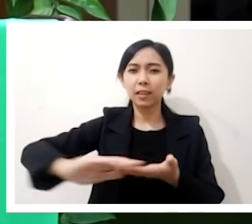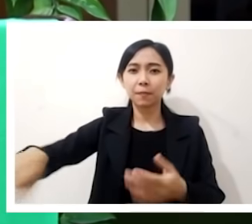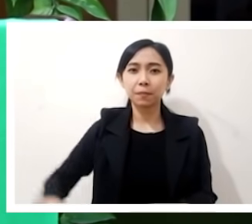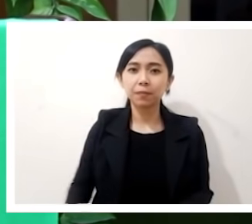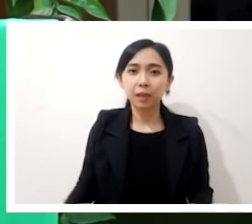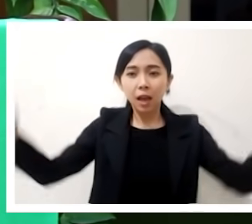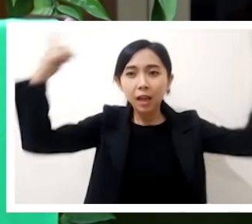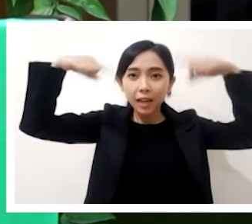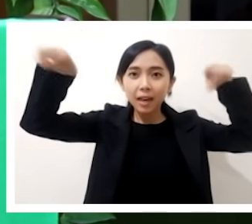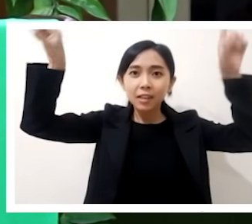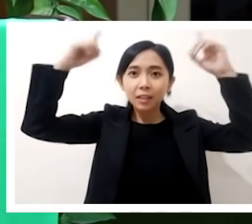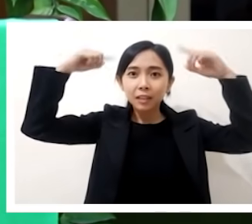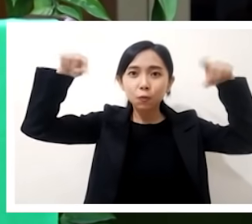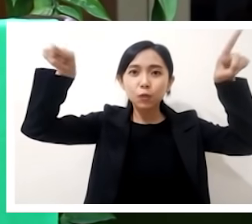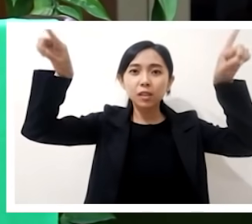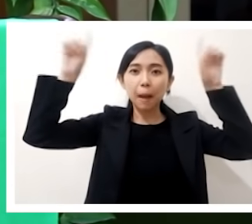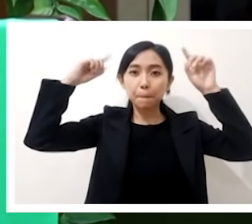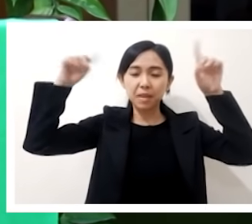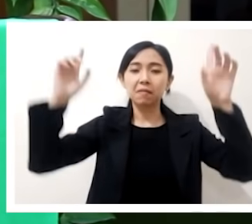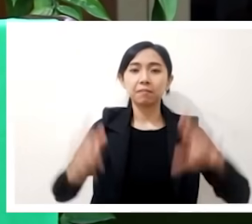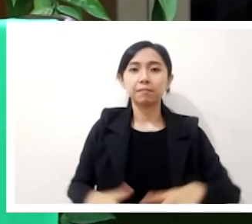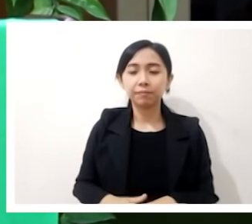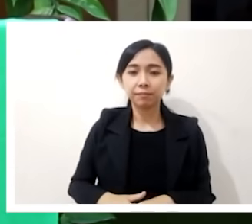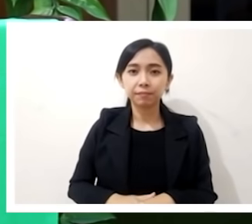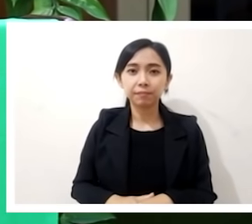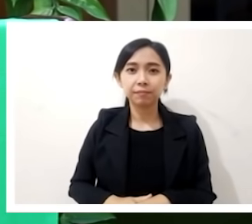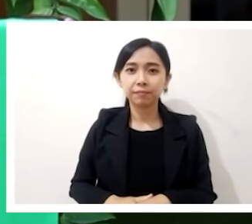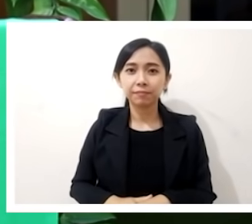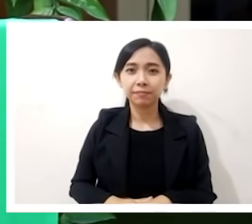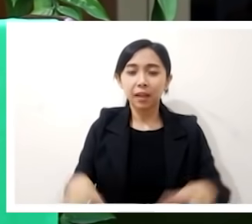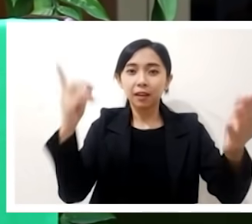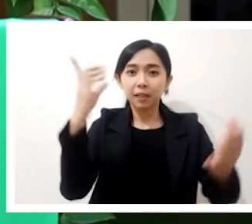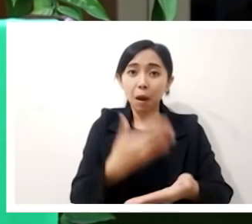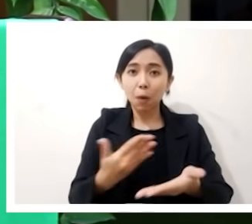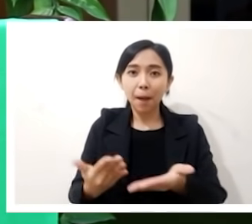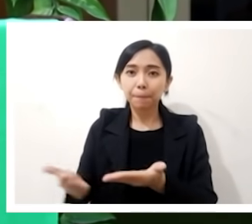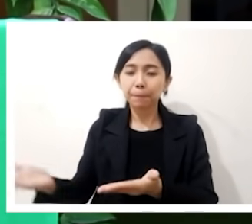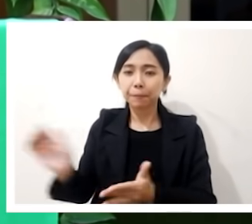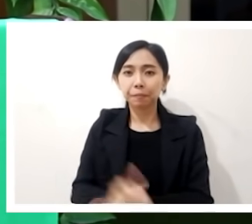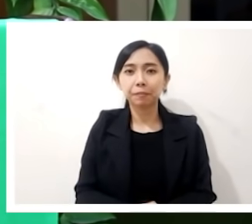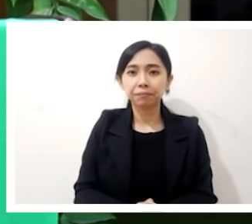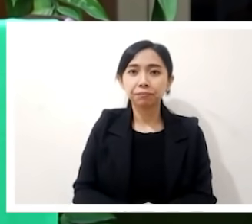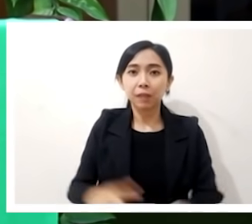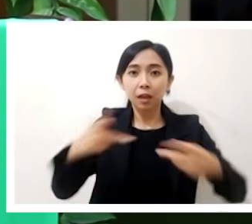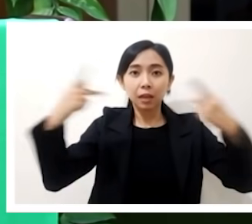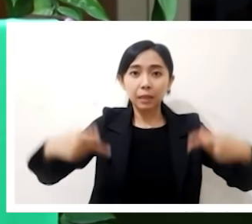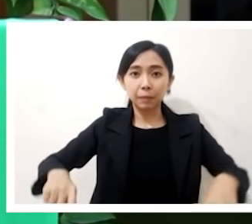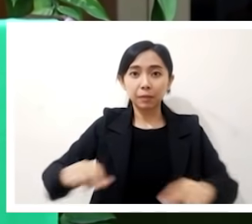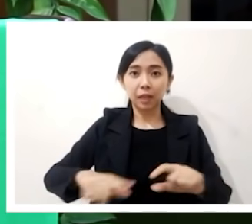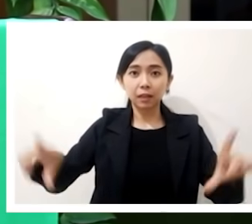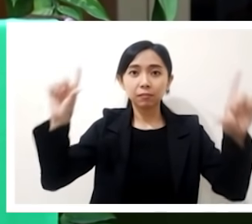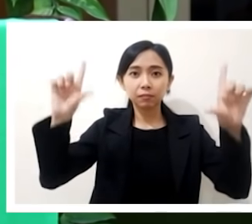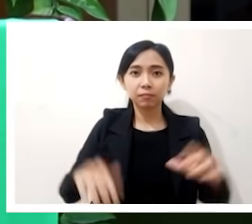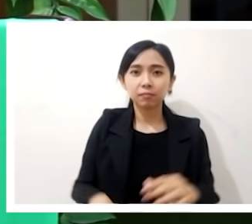yang dibelinya dengan uang pribadinya sendiri akan dibawa kepadanya. Lalu imam besar itu